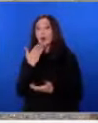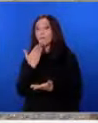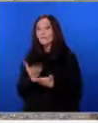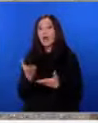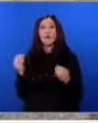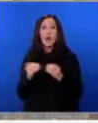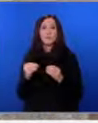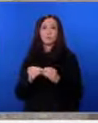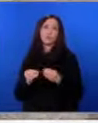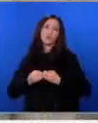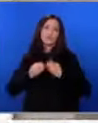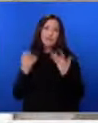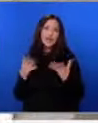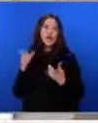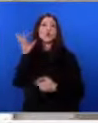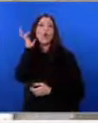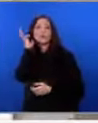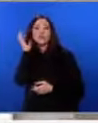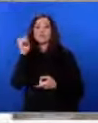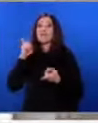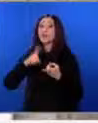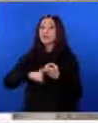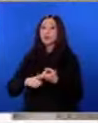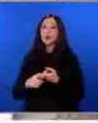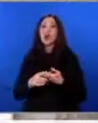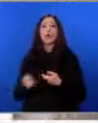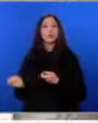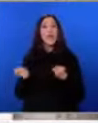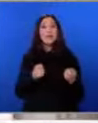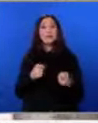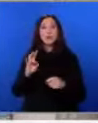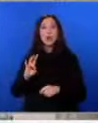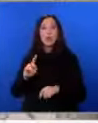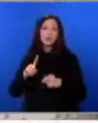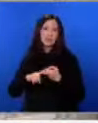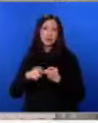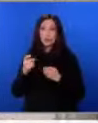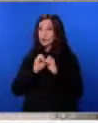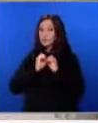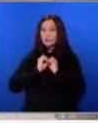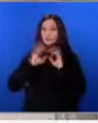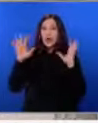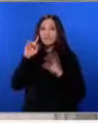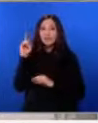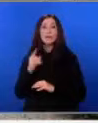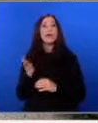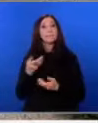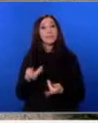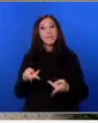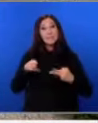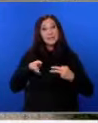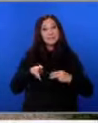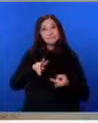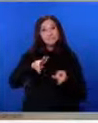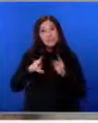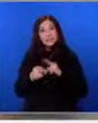обявява априлското въстание. От Куприщица в Клисура го носи Никола Караджов. Този славен ден беше пресъздаден и днес в бунтовния